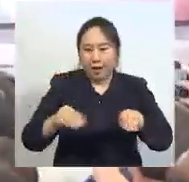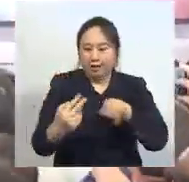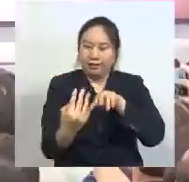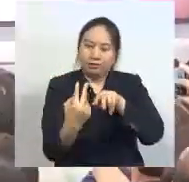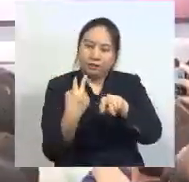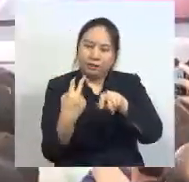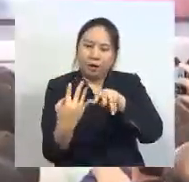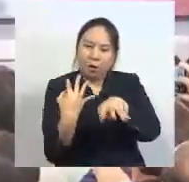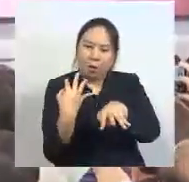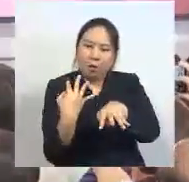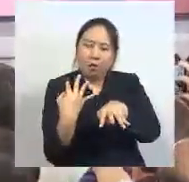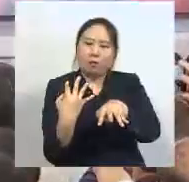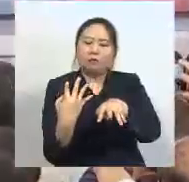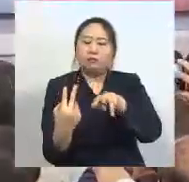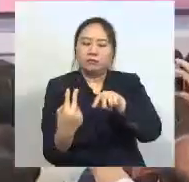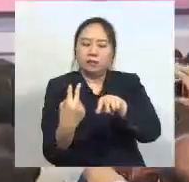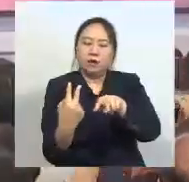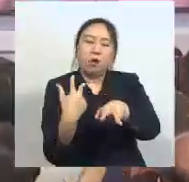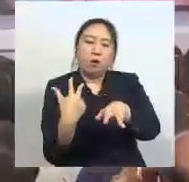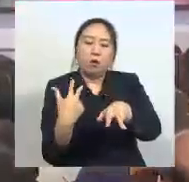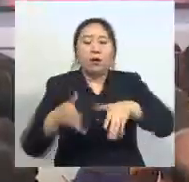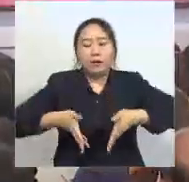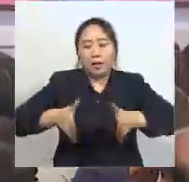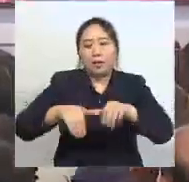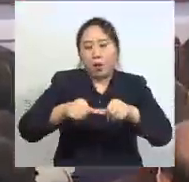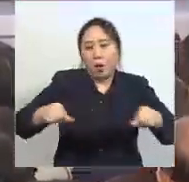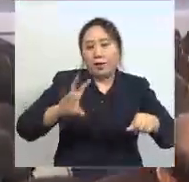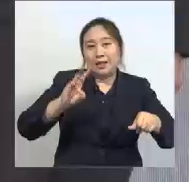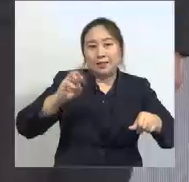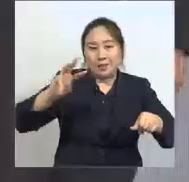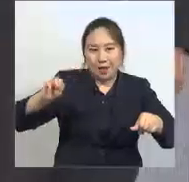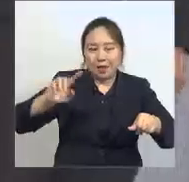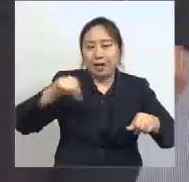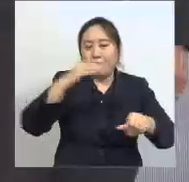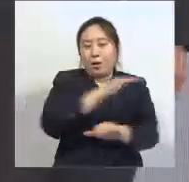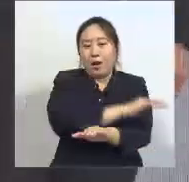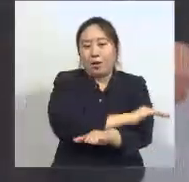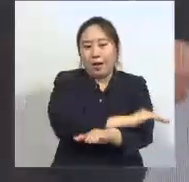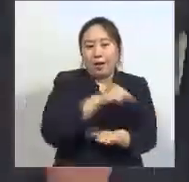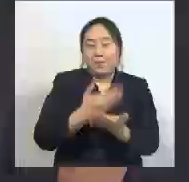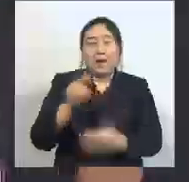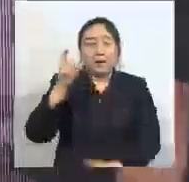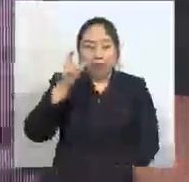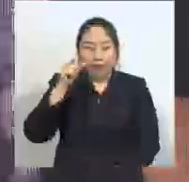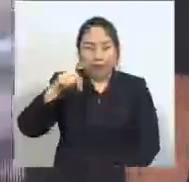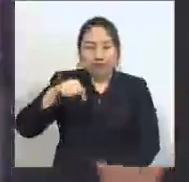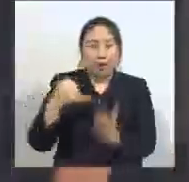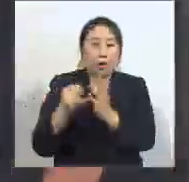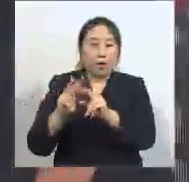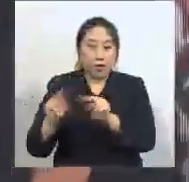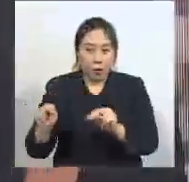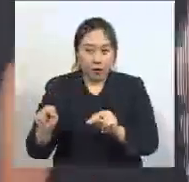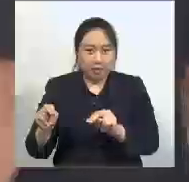ราจรเขตทางทั่วไปกว้างประมาณ70เมตรเริ่มต้นที่บริเวณทางแยกต่างระดับบางใหญ่อำเภอบางใหญ่จังหวัดนนท